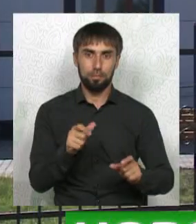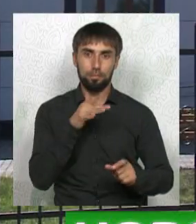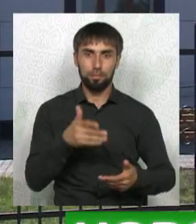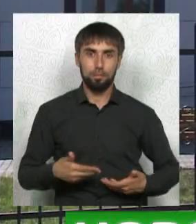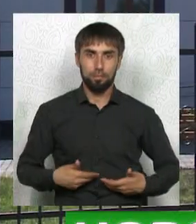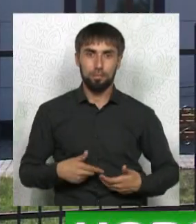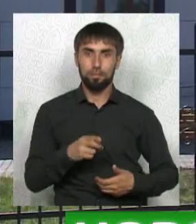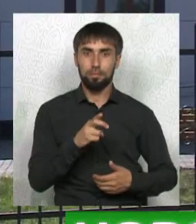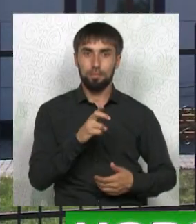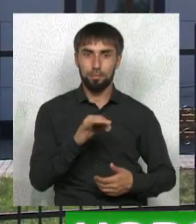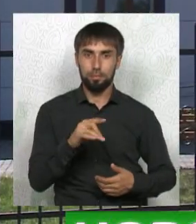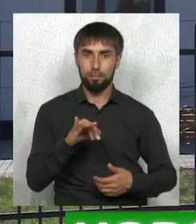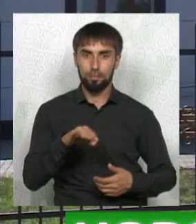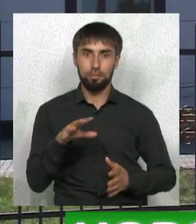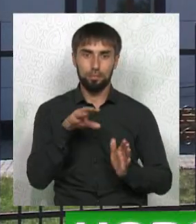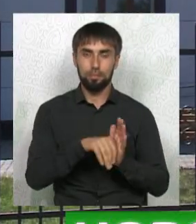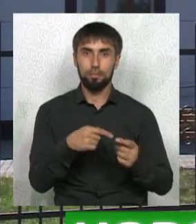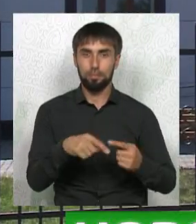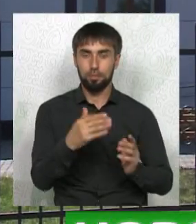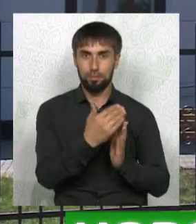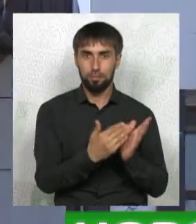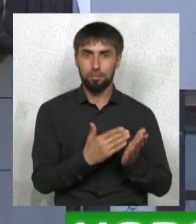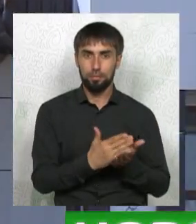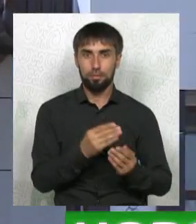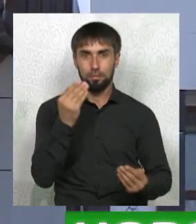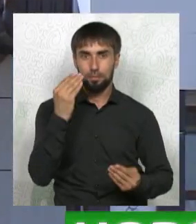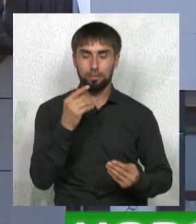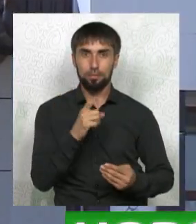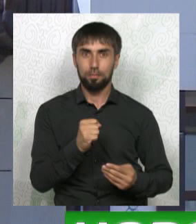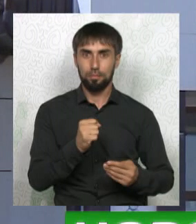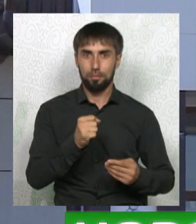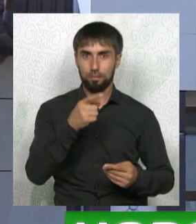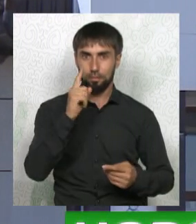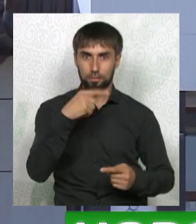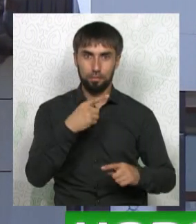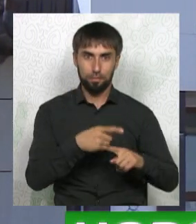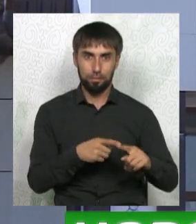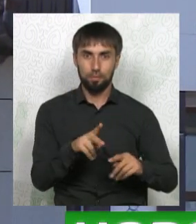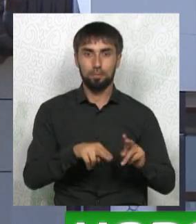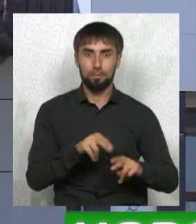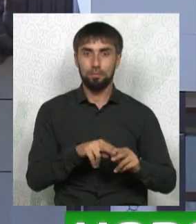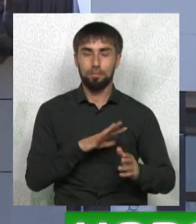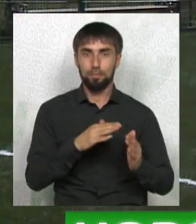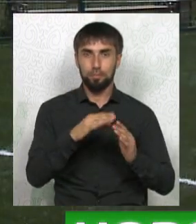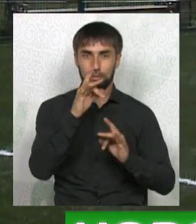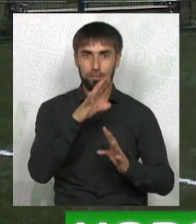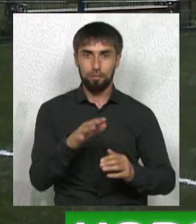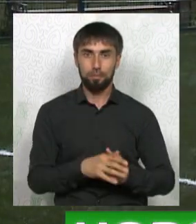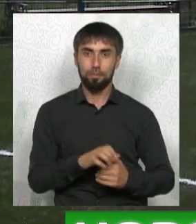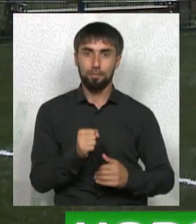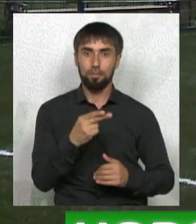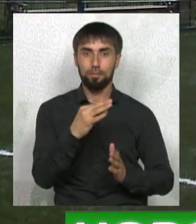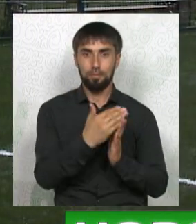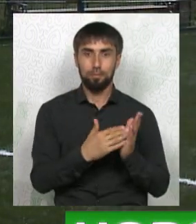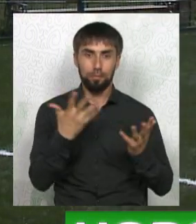селах. Бердюрт также включен и в другие программы. Например, за 1.5 года здесь по нацпроекту построен Дом культуры. А по